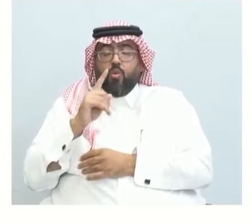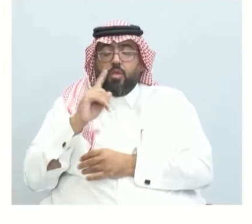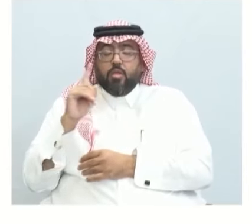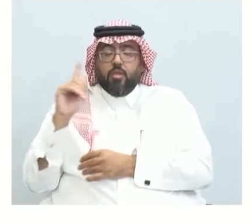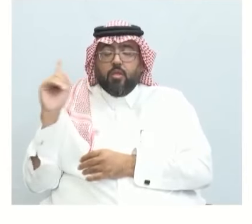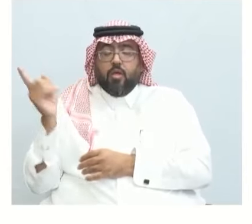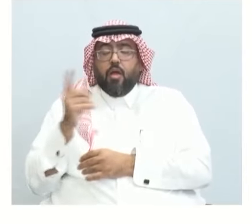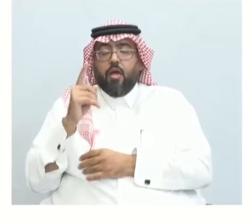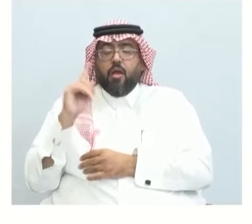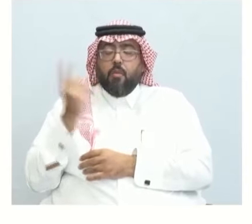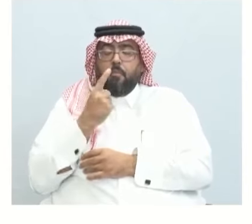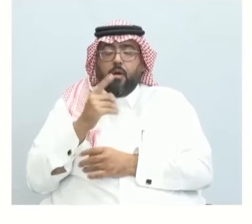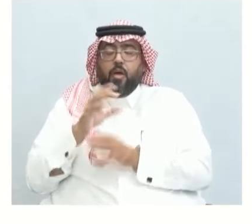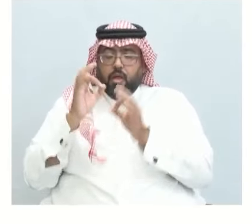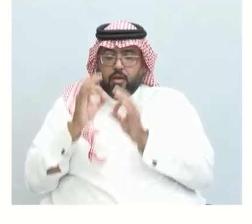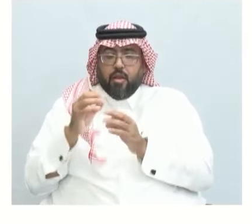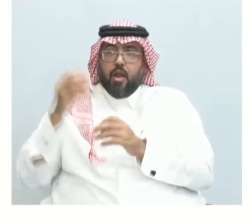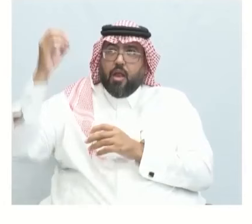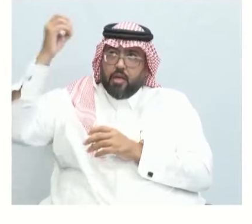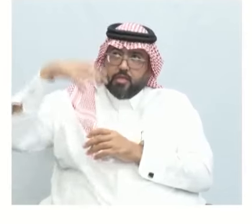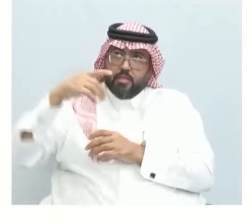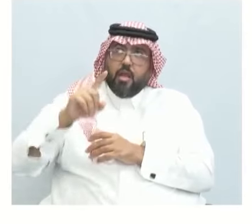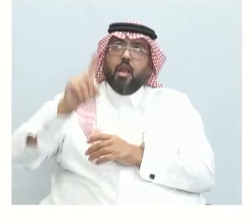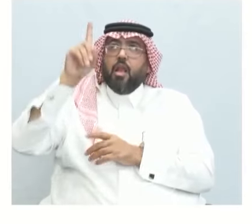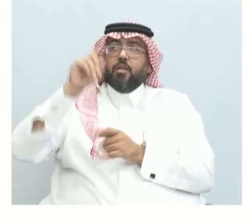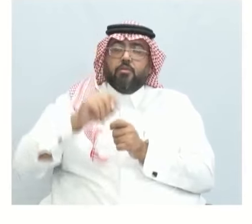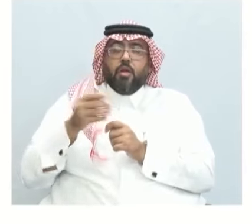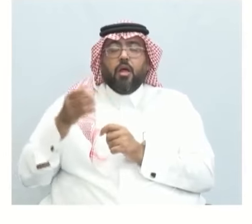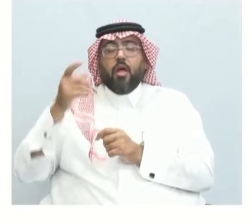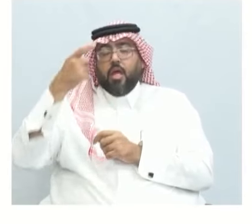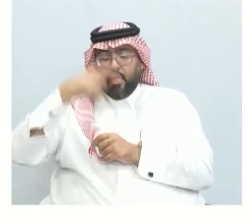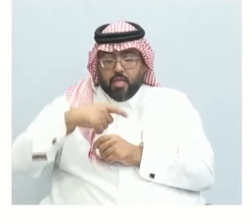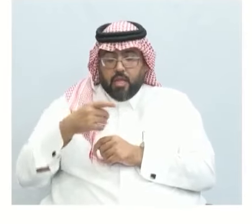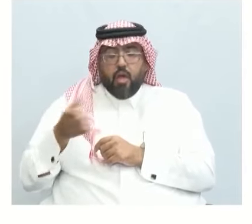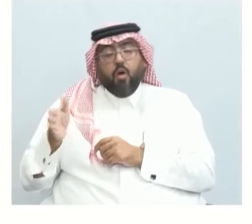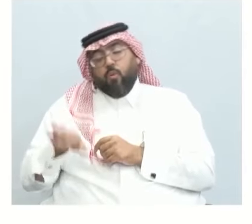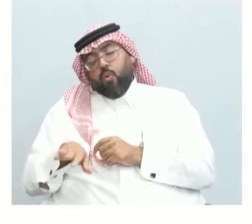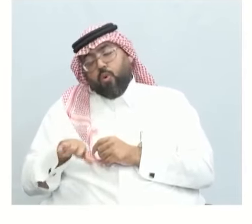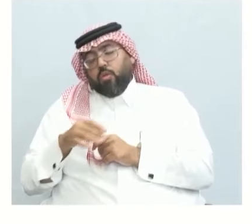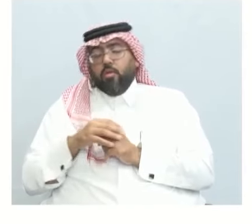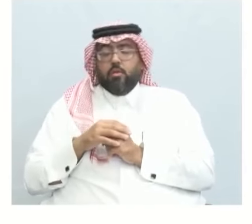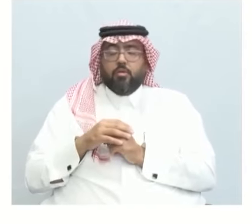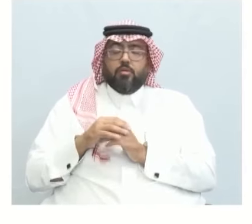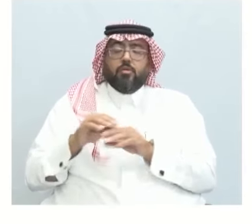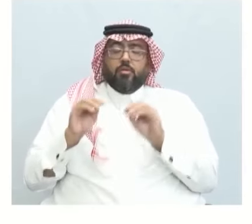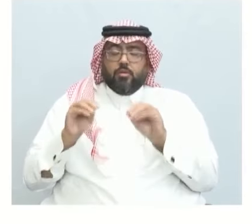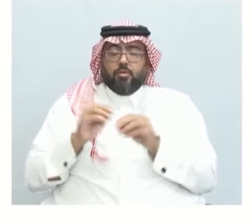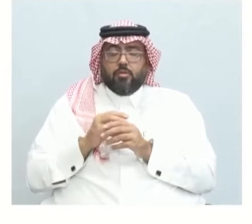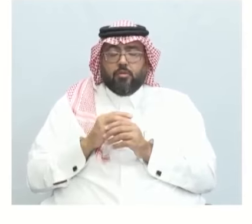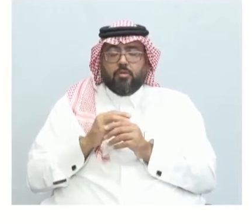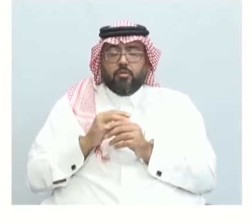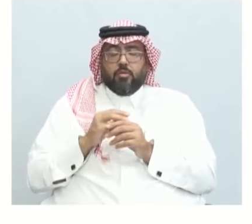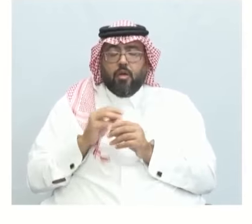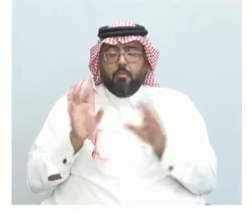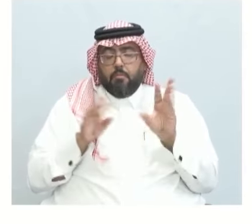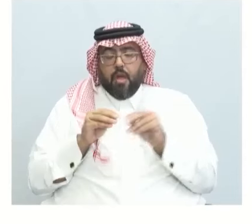للكون خالقا واثبتوا لله الرزق والاحياء والاماته وملك الكون وشهد لهم القران بذلك و قد